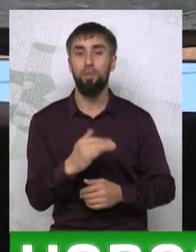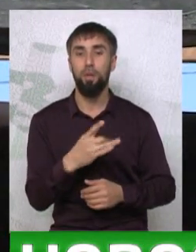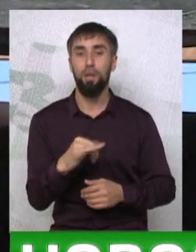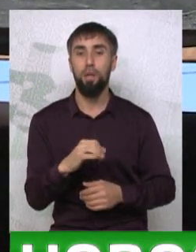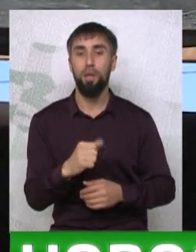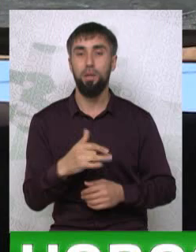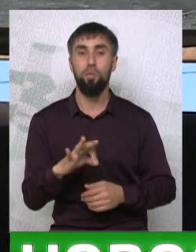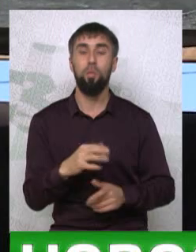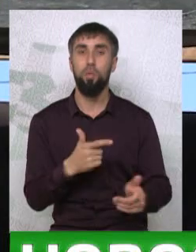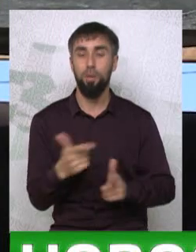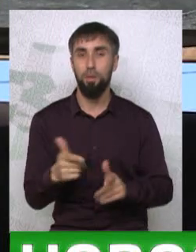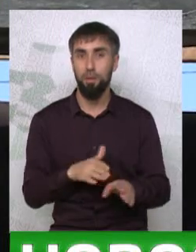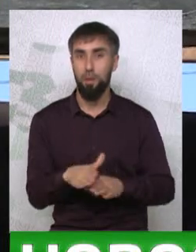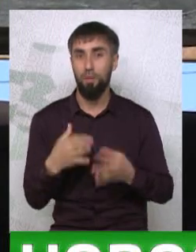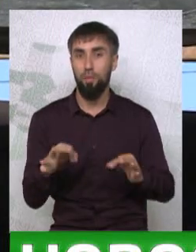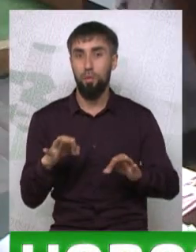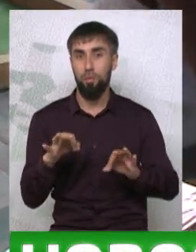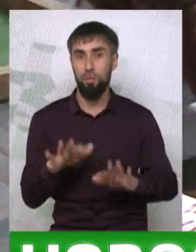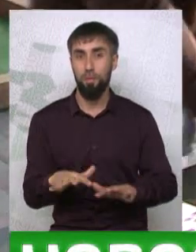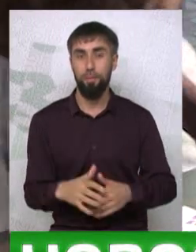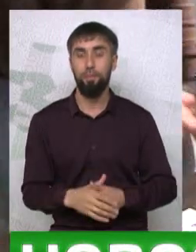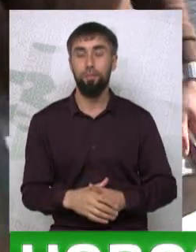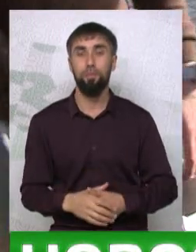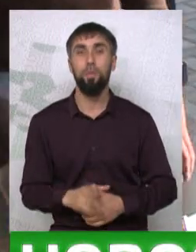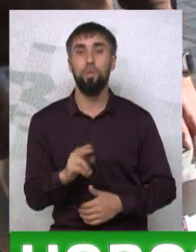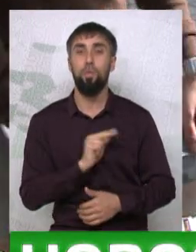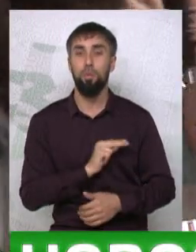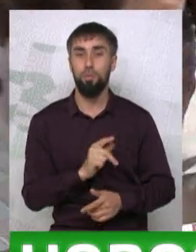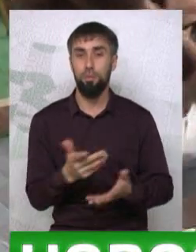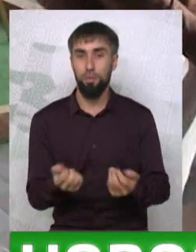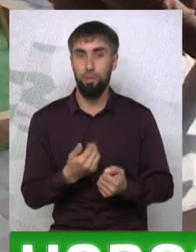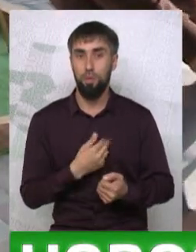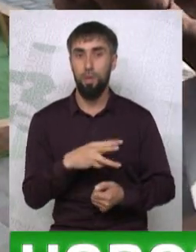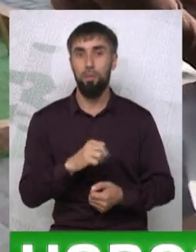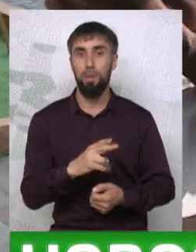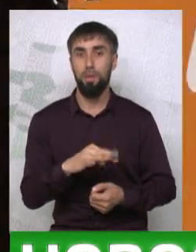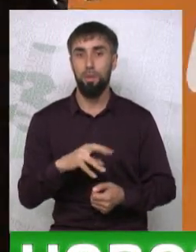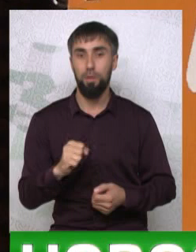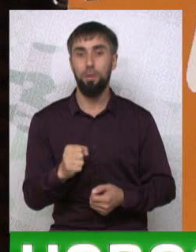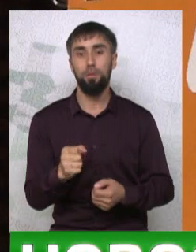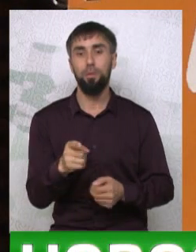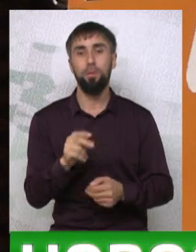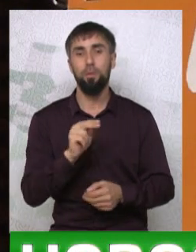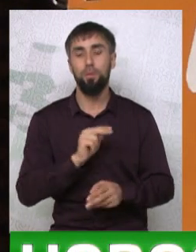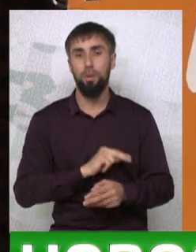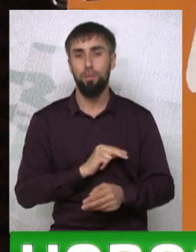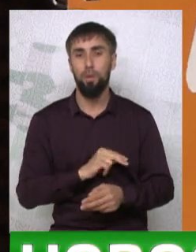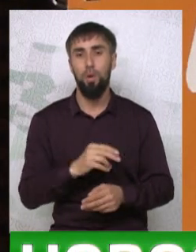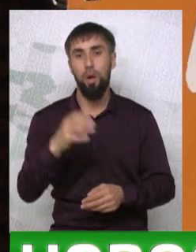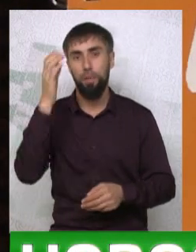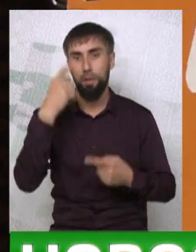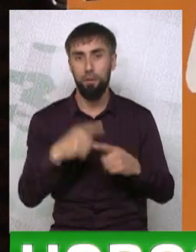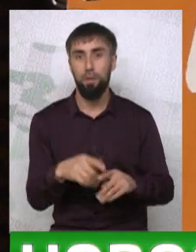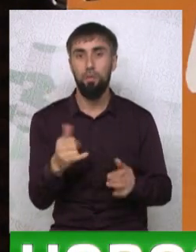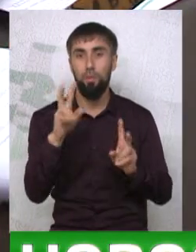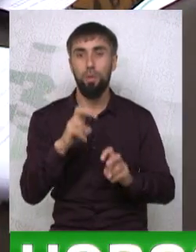федеральное агентство готово заполнить свободную строку в трудовой молодых соискателей. Компания «Максимум» работает на рынке образовательных технологий.